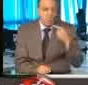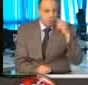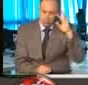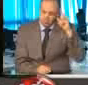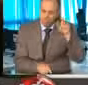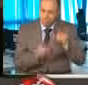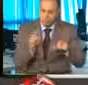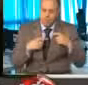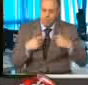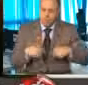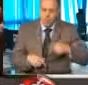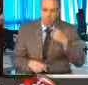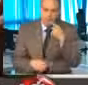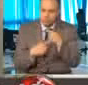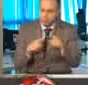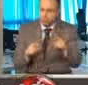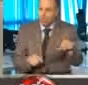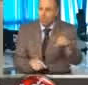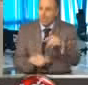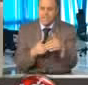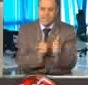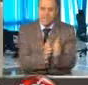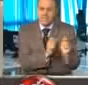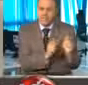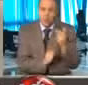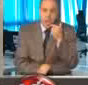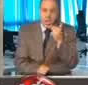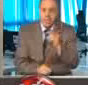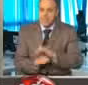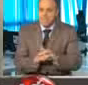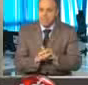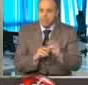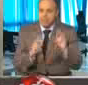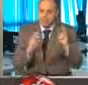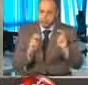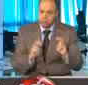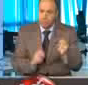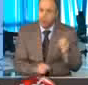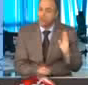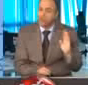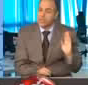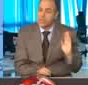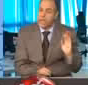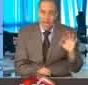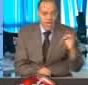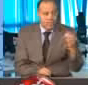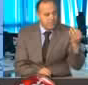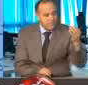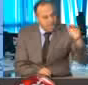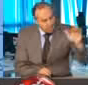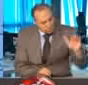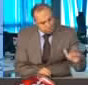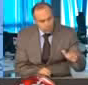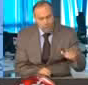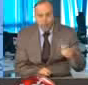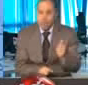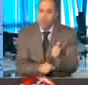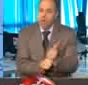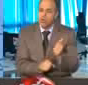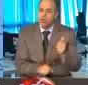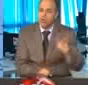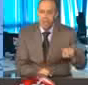عديد النواب من مختلف الأطياف السياسية بسبب تقليص حجم الميزانية إلى 10% مقارنة